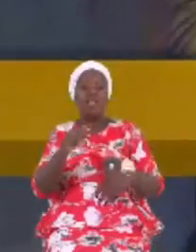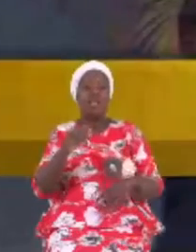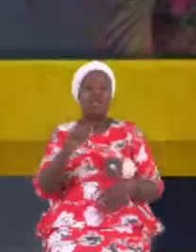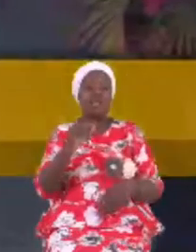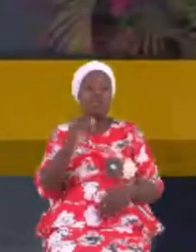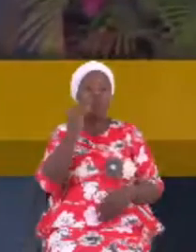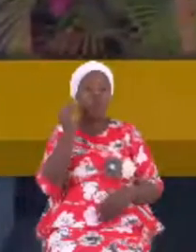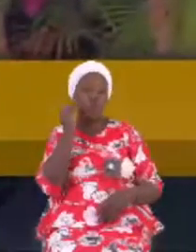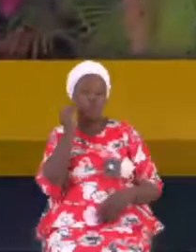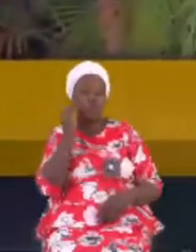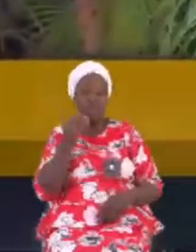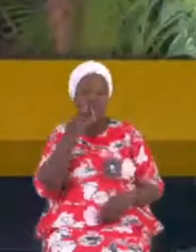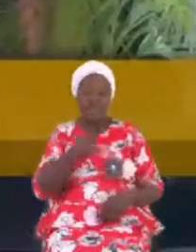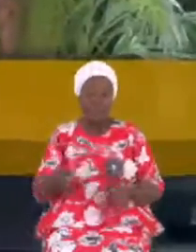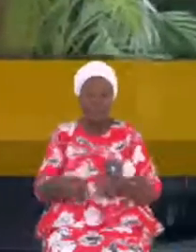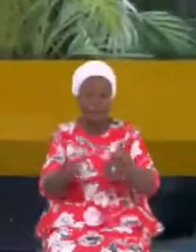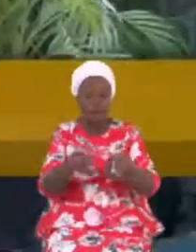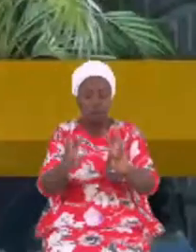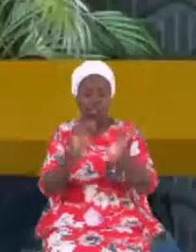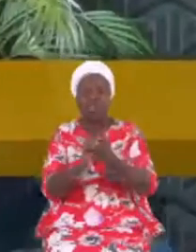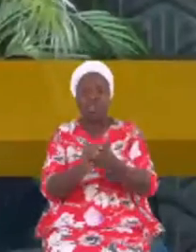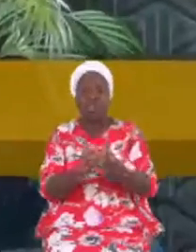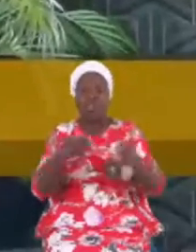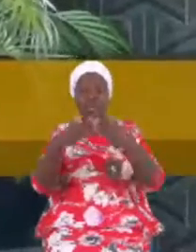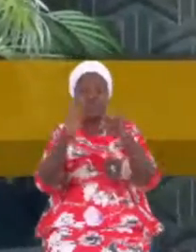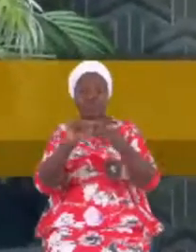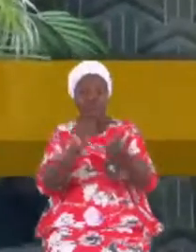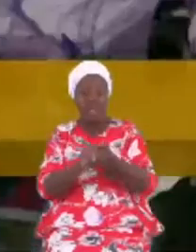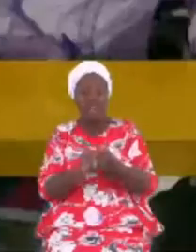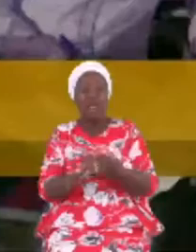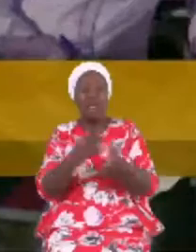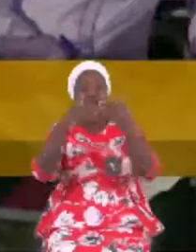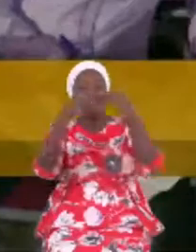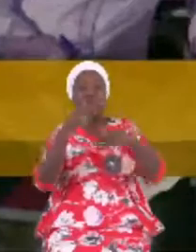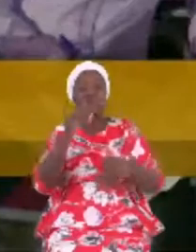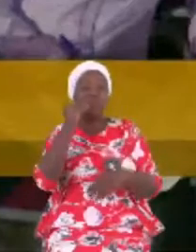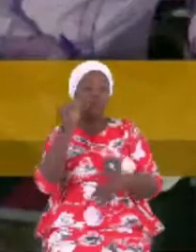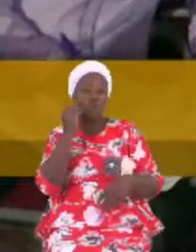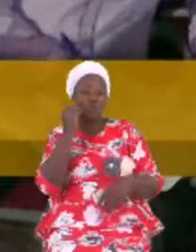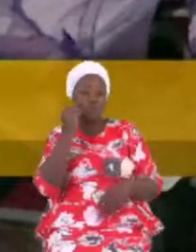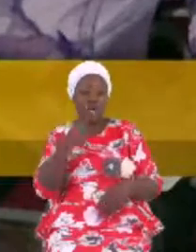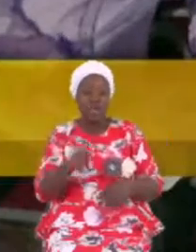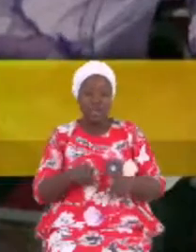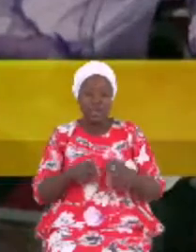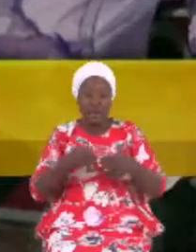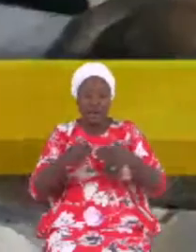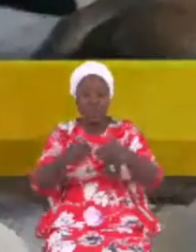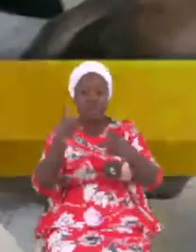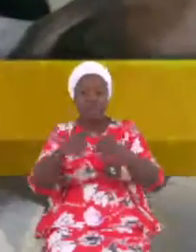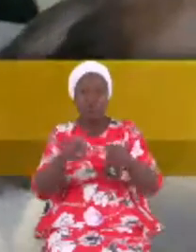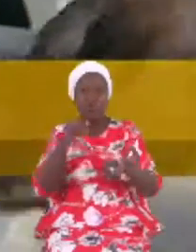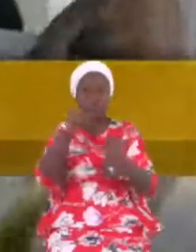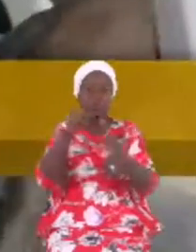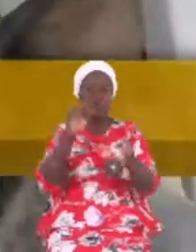chemin, il y a une voie qui conduit à cette demeure céleste. La direction vers la